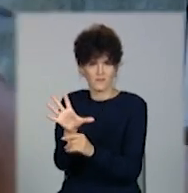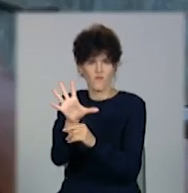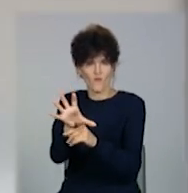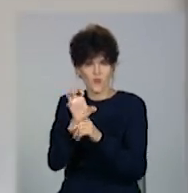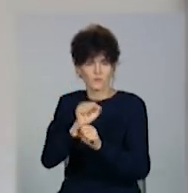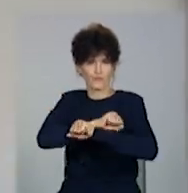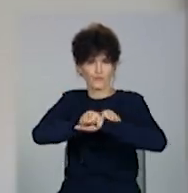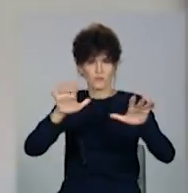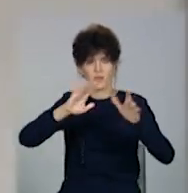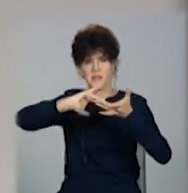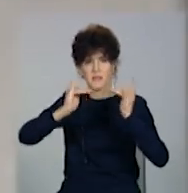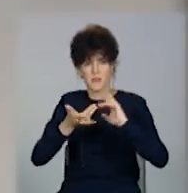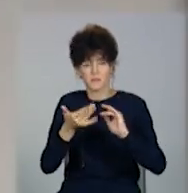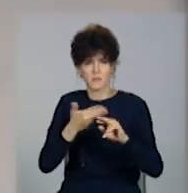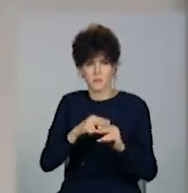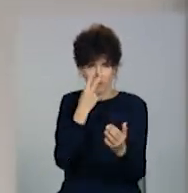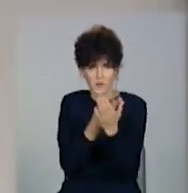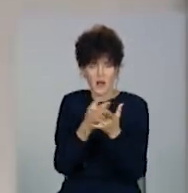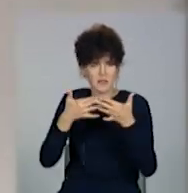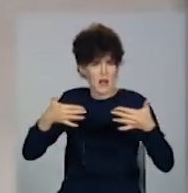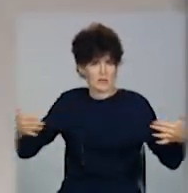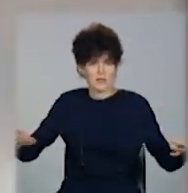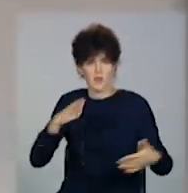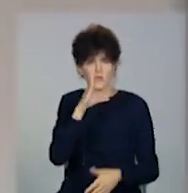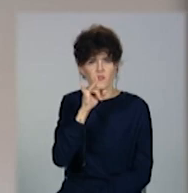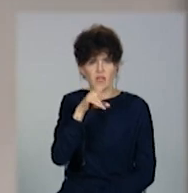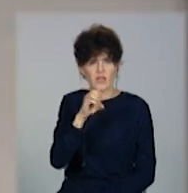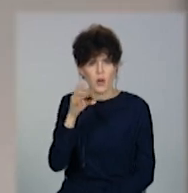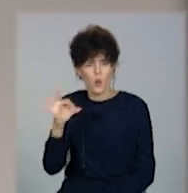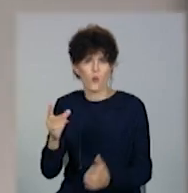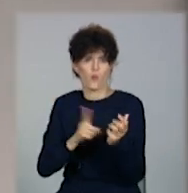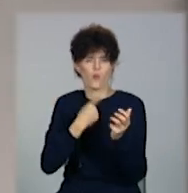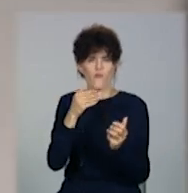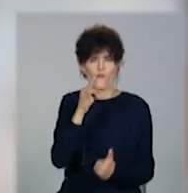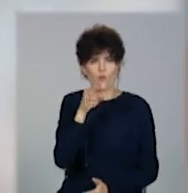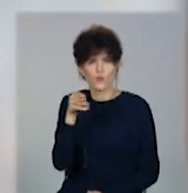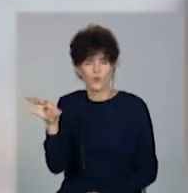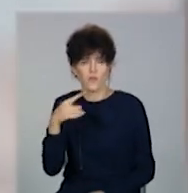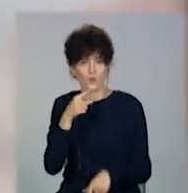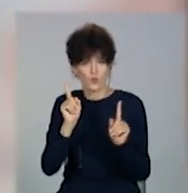її в соцмережу, то побачила там купу відео і фото таких самих павуків. І знімали їх теж